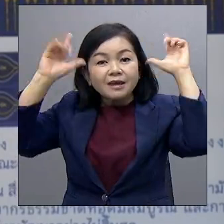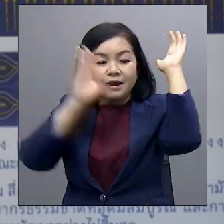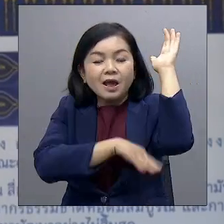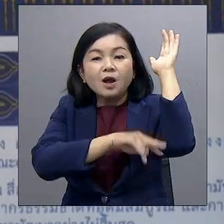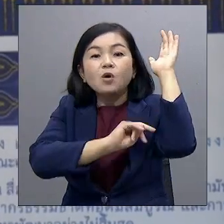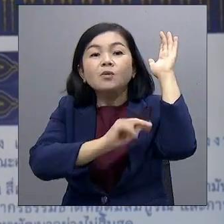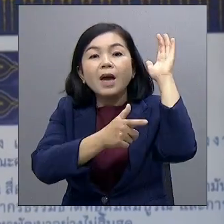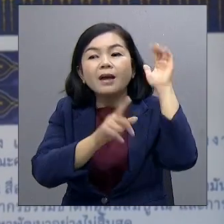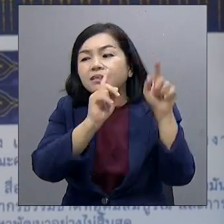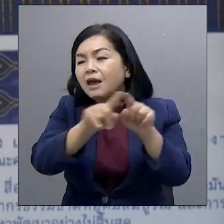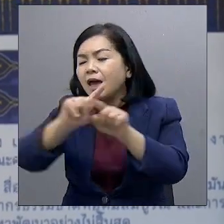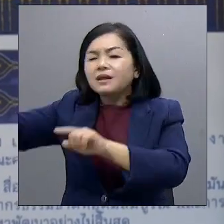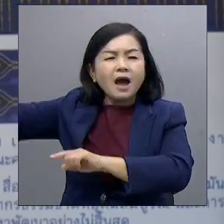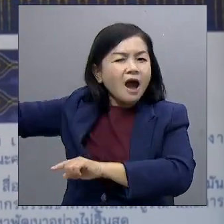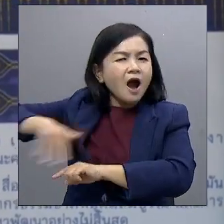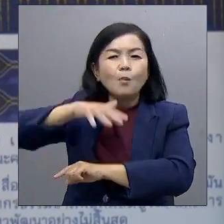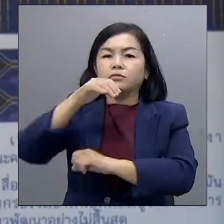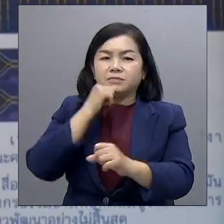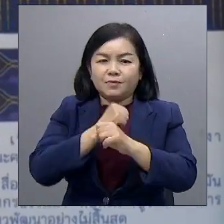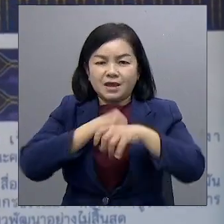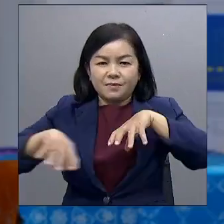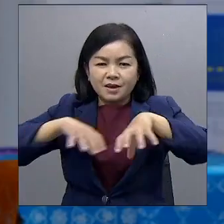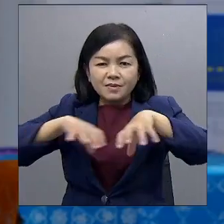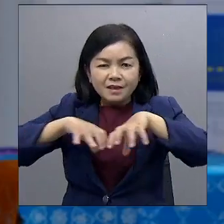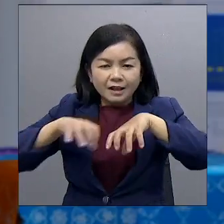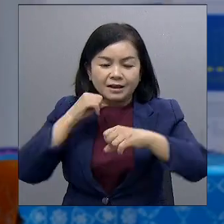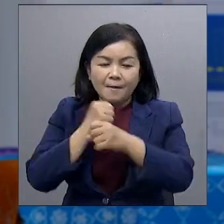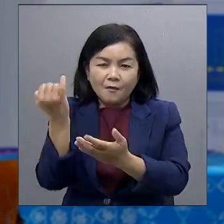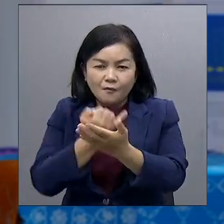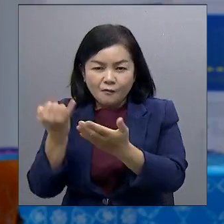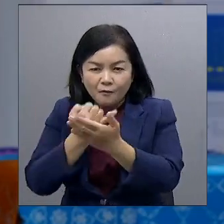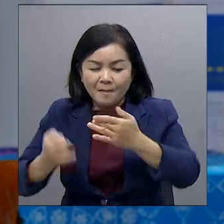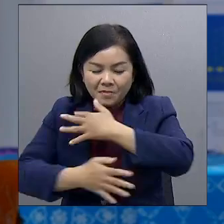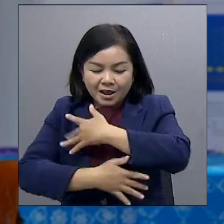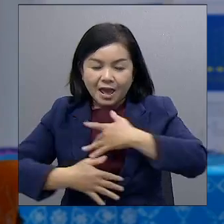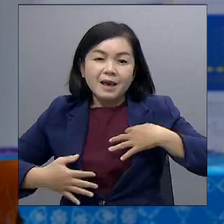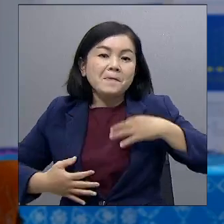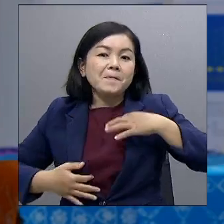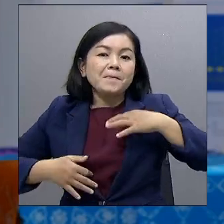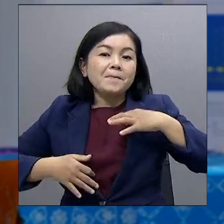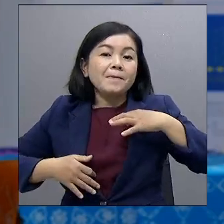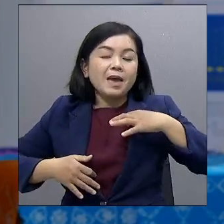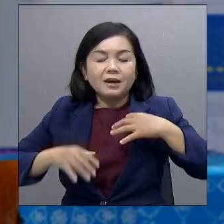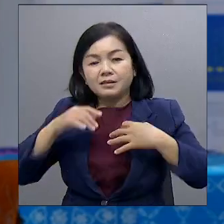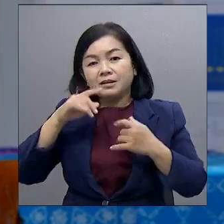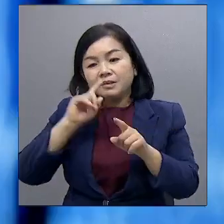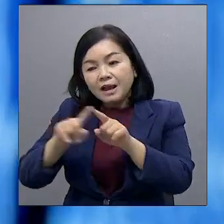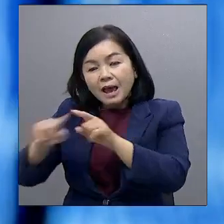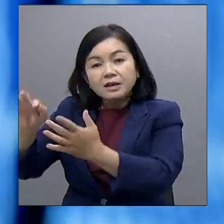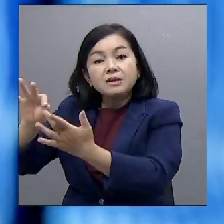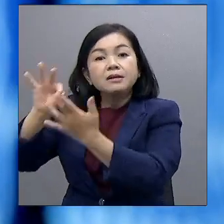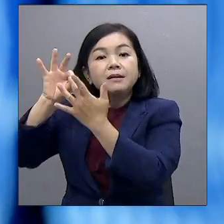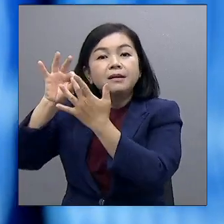ตะปูนะคะทุกส่วนนำมาออกแบบให้เป็นกลมกลืนเป็นลายผ้าจำปูนโพงานี้นะคะซึ่งเป็นลายผ้าที่ได้รับการคัด